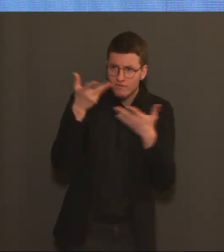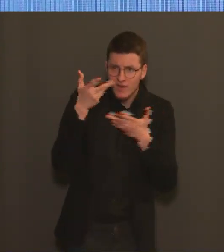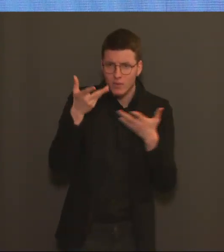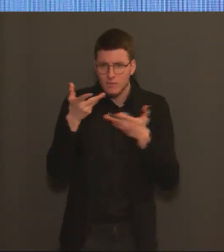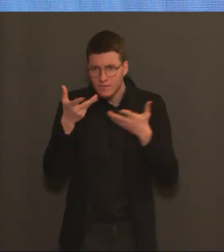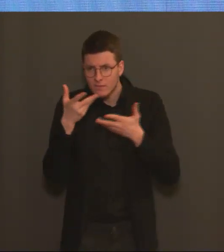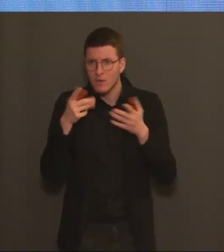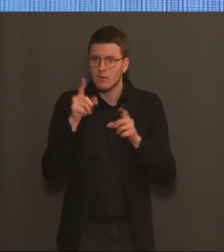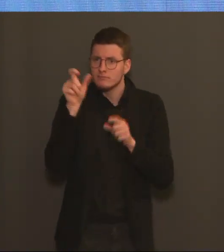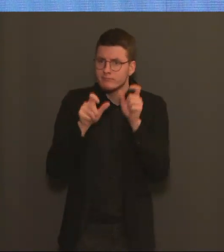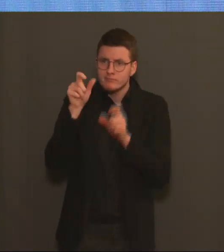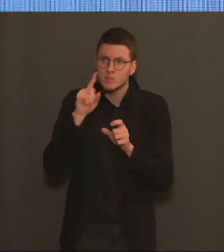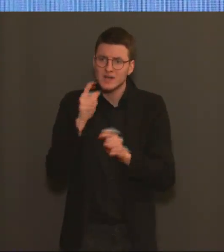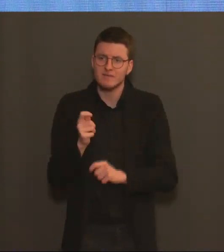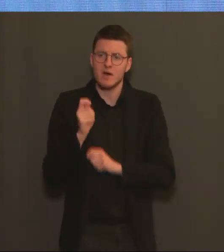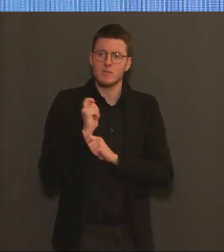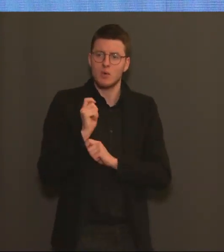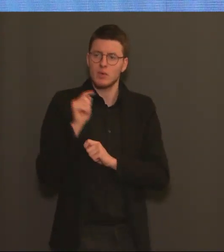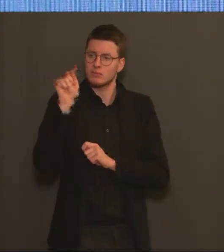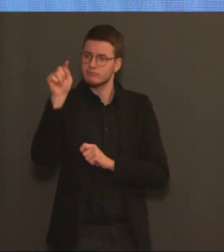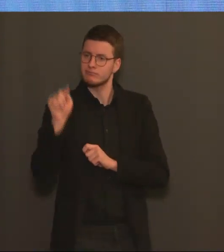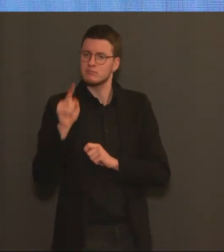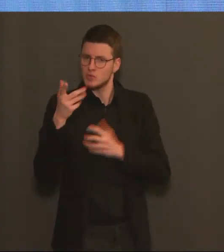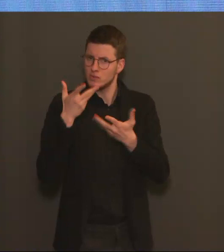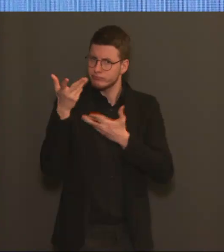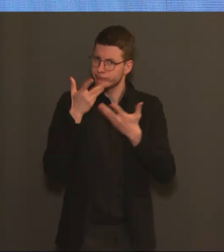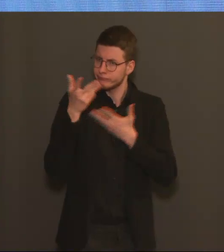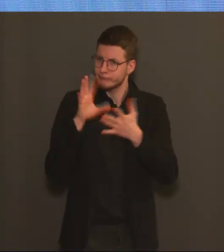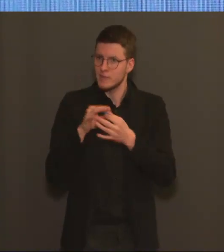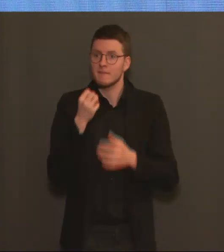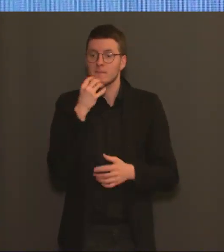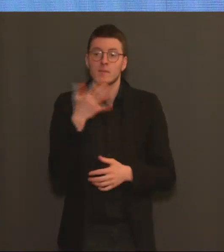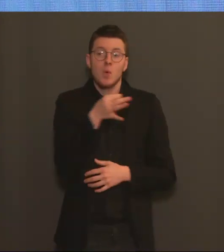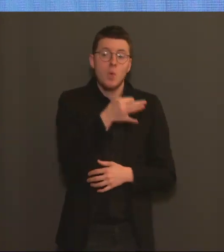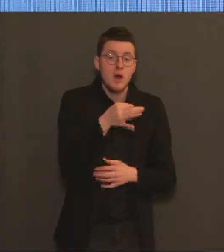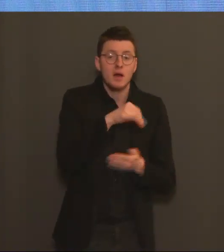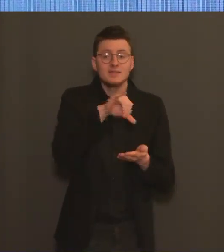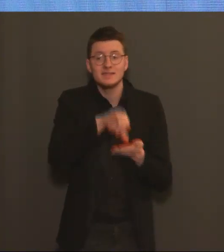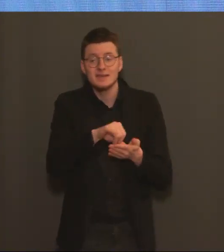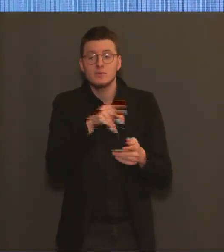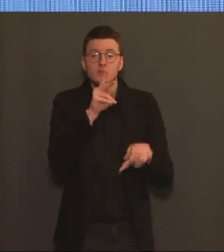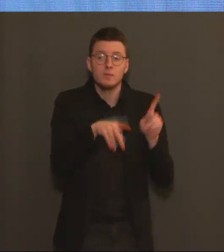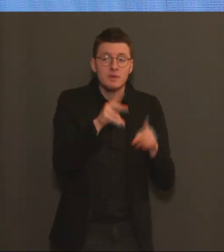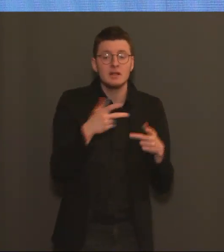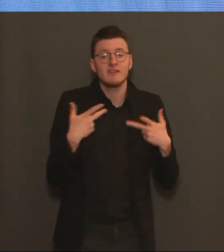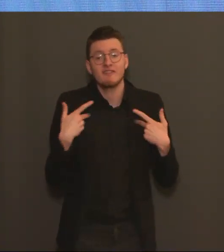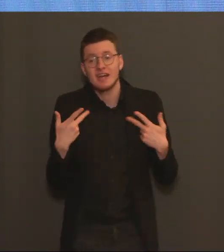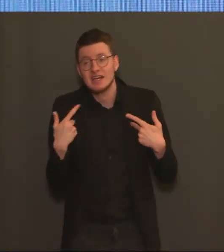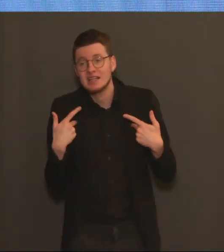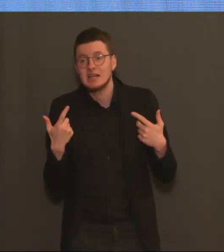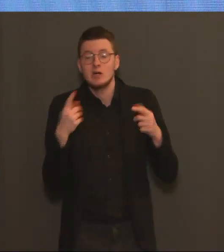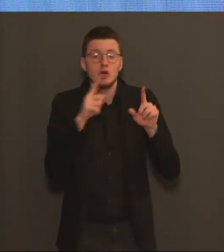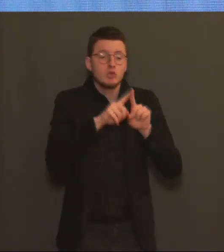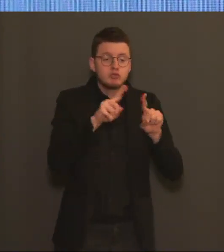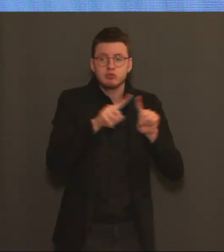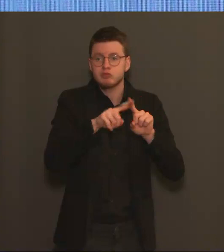op het terrein. Bijvoorbeeld plaatselijke autoriteiten, verenigingen, humanitaire